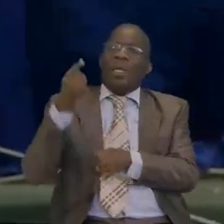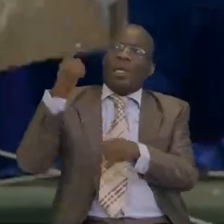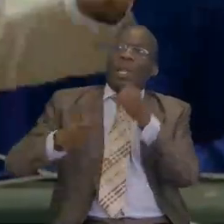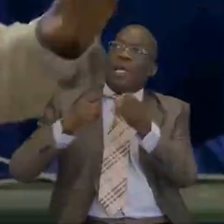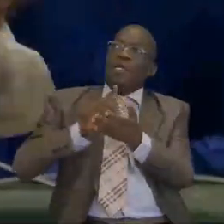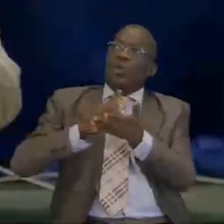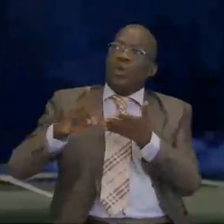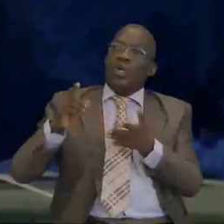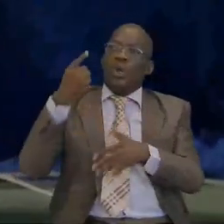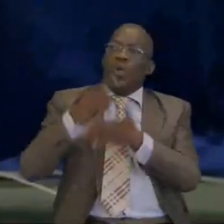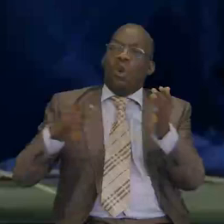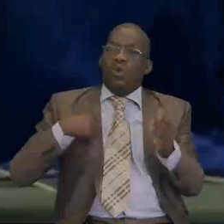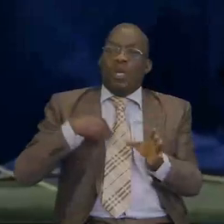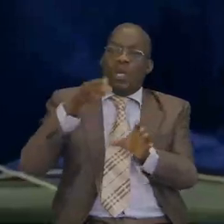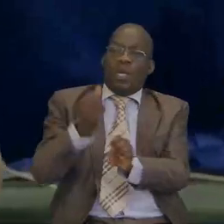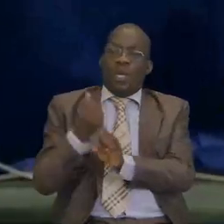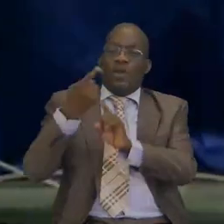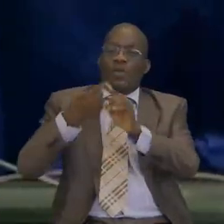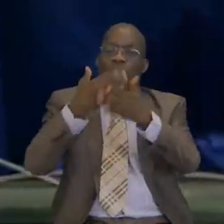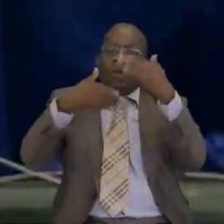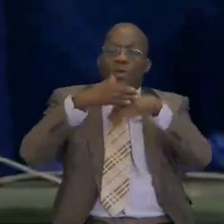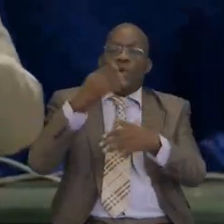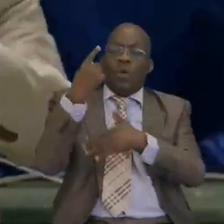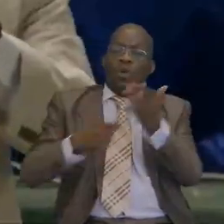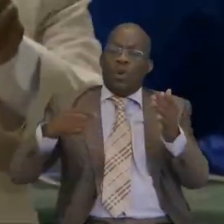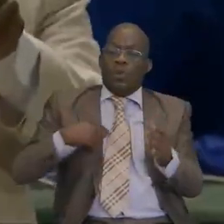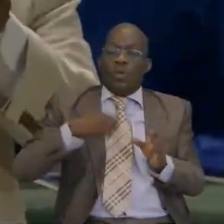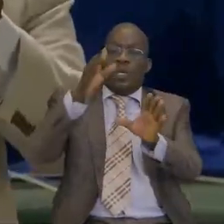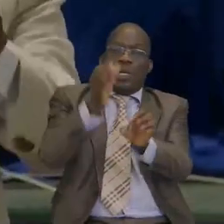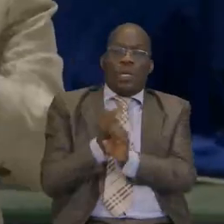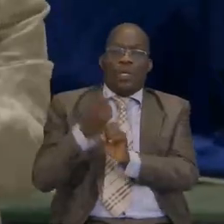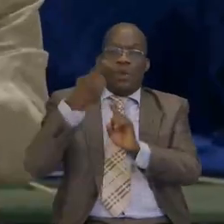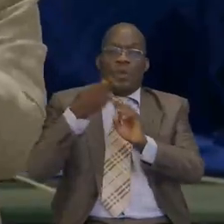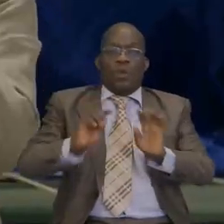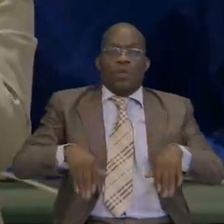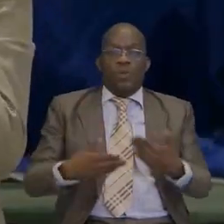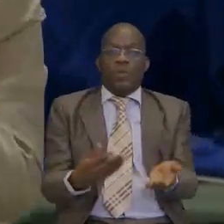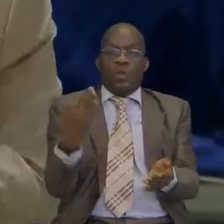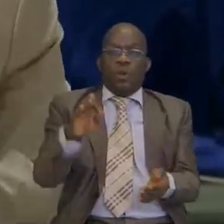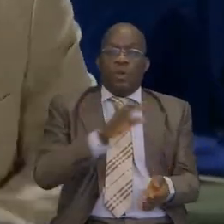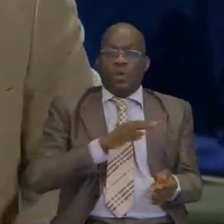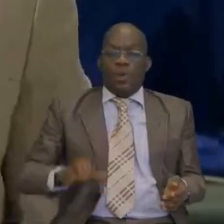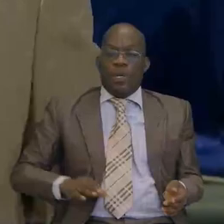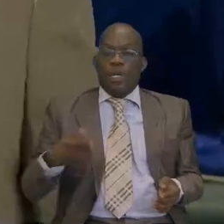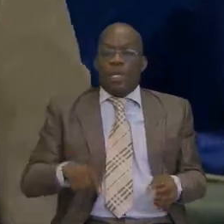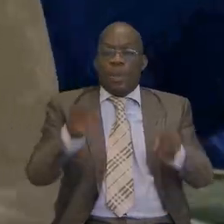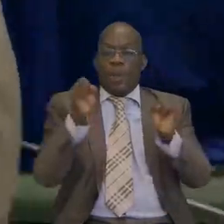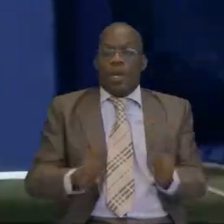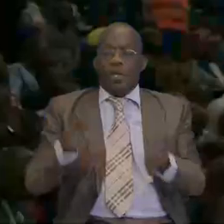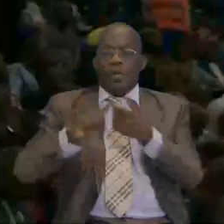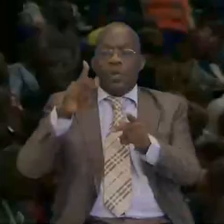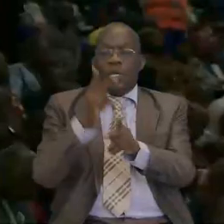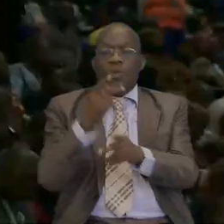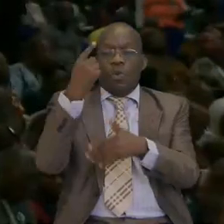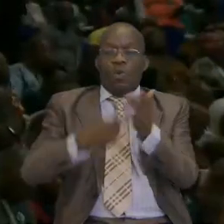ciel, ce que nous avons eu des provisions de Christ, la puissance pour conserver ce